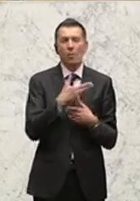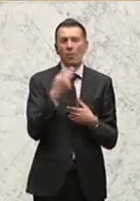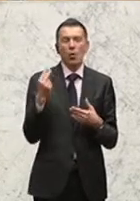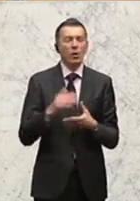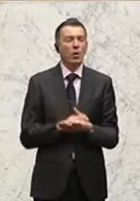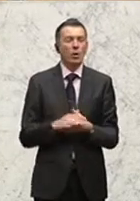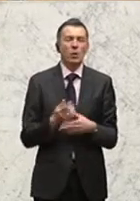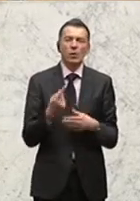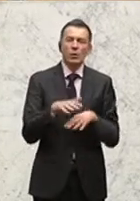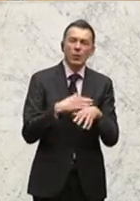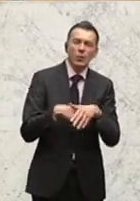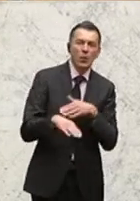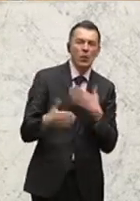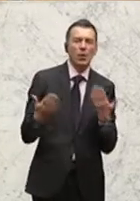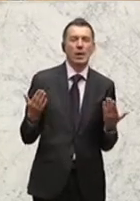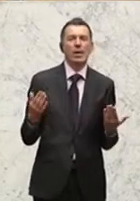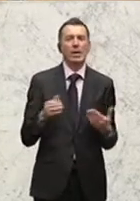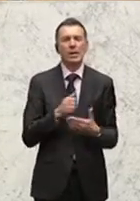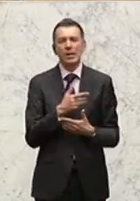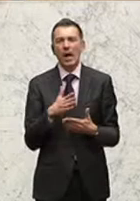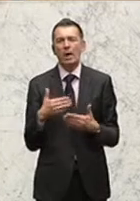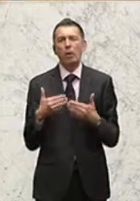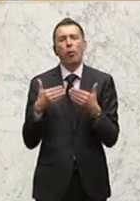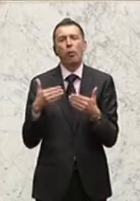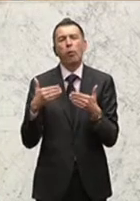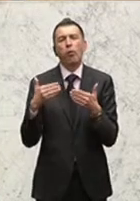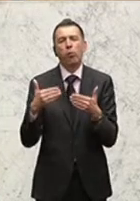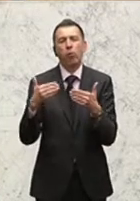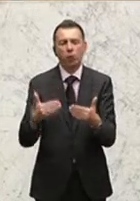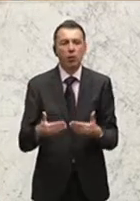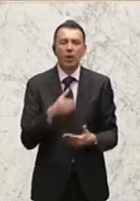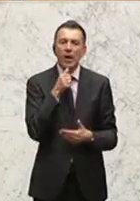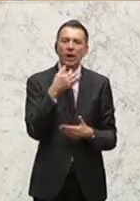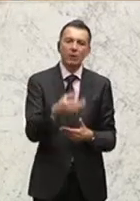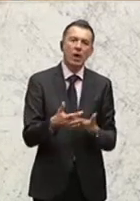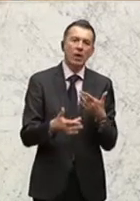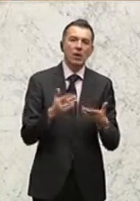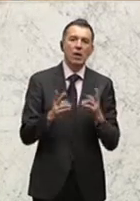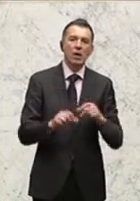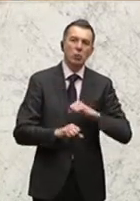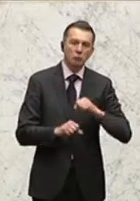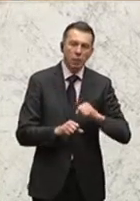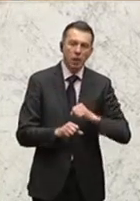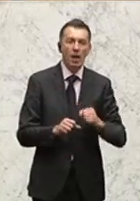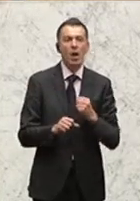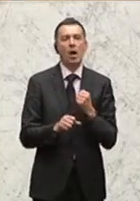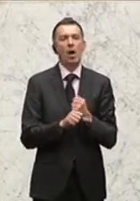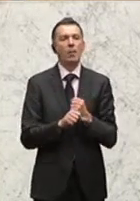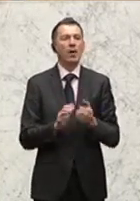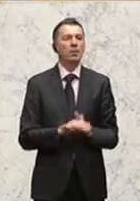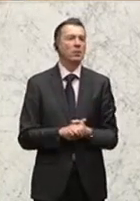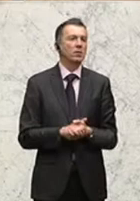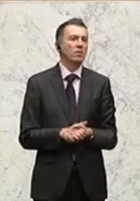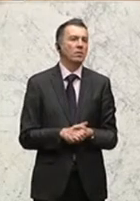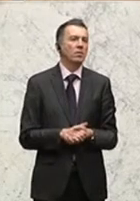Bevölkerung das Gefühl haben kann, dass da einiges verschleppt wird. Das ist überhaupt keine Frage, dass da vielleicht ein bisschen schneller gearbeitet werden sollte oder